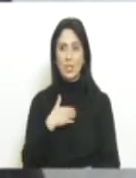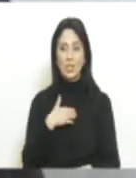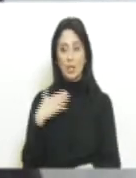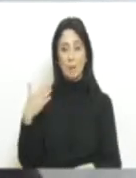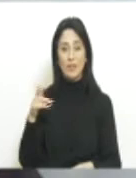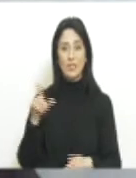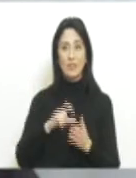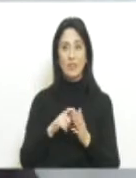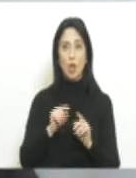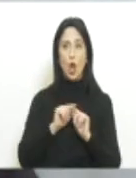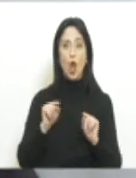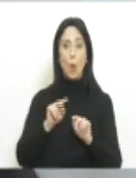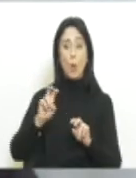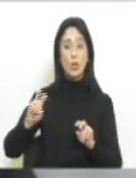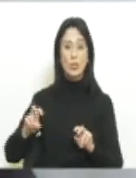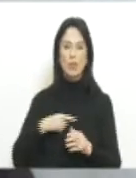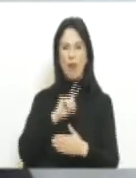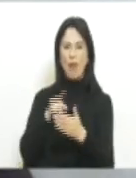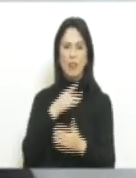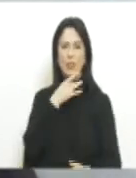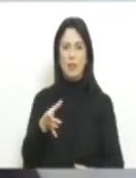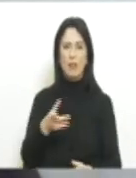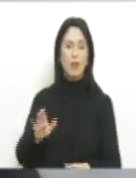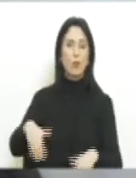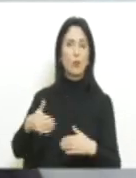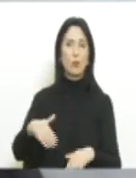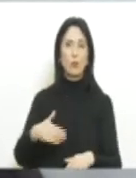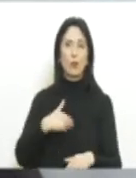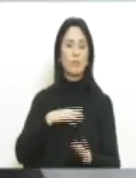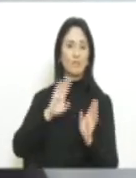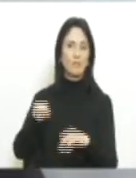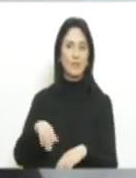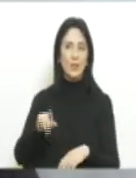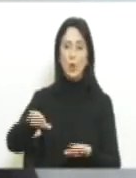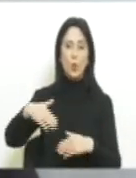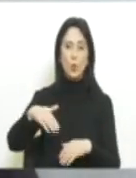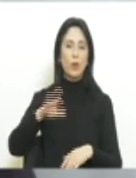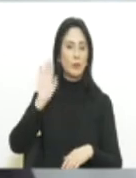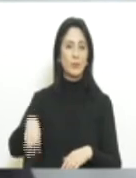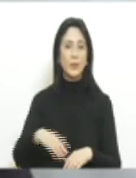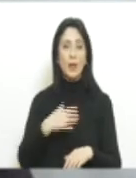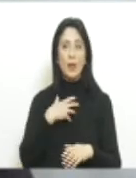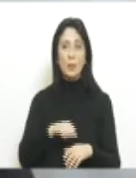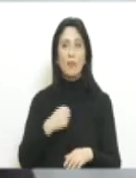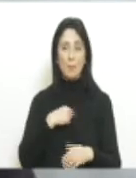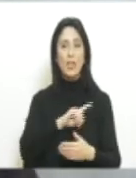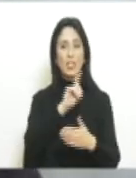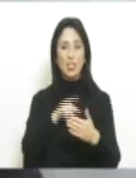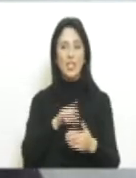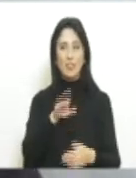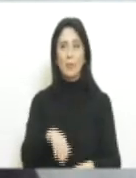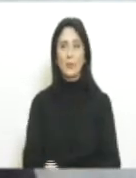ხელმარცხნივ დარბაზში ოპოზიცია რომ მიჯდეს, აუცილებლად დაგისვავდა ამ კითხვას და ამიტომ მე წავეშველები, სანამ ისინი არ არიან დარბაზში და მე დაგისვავ ამ